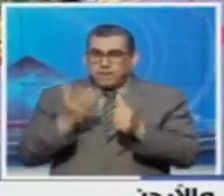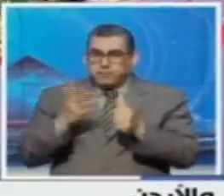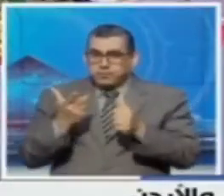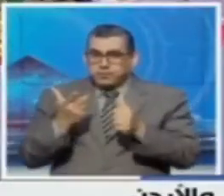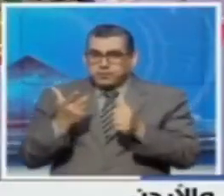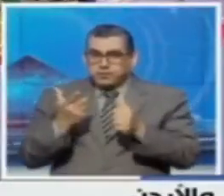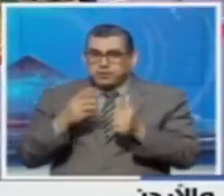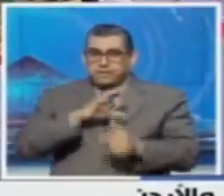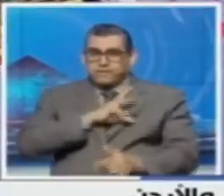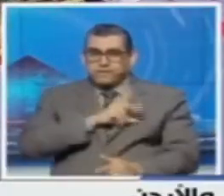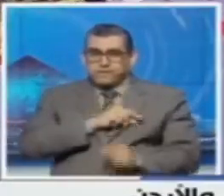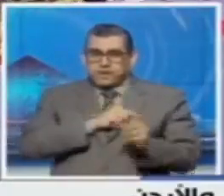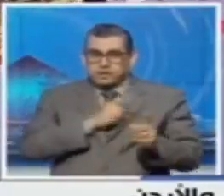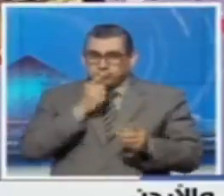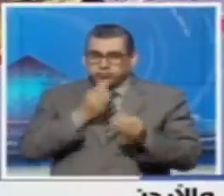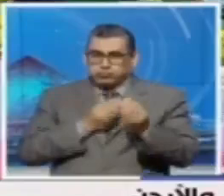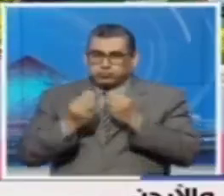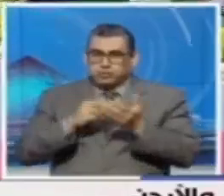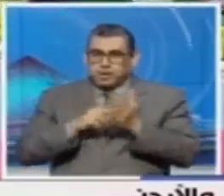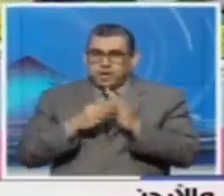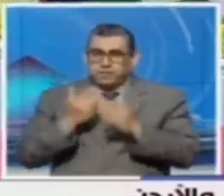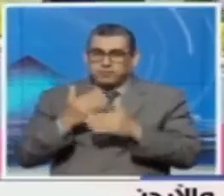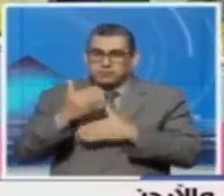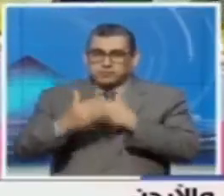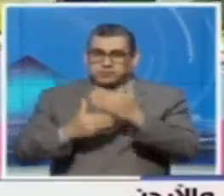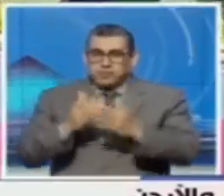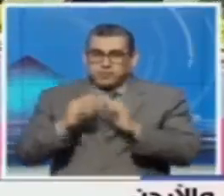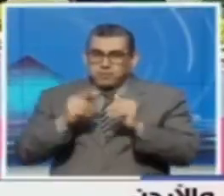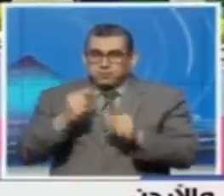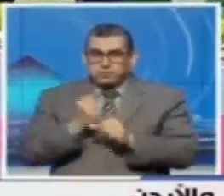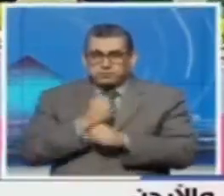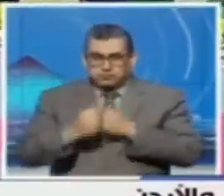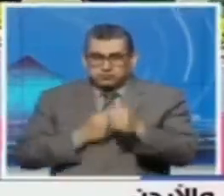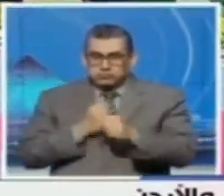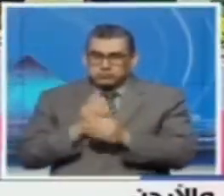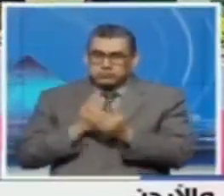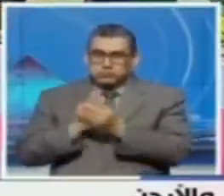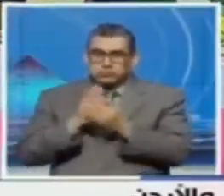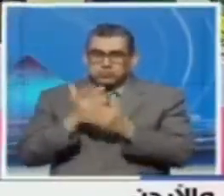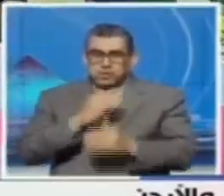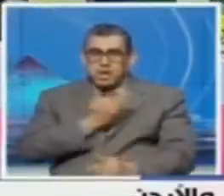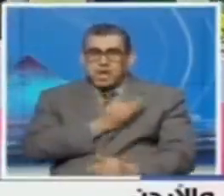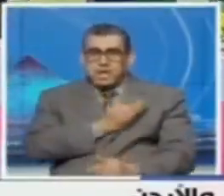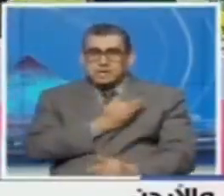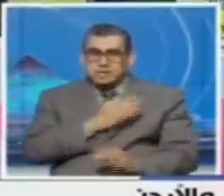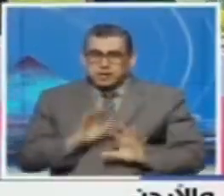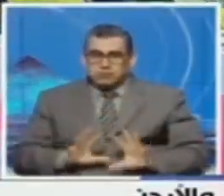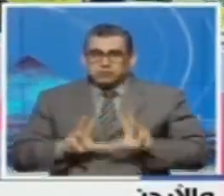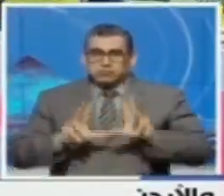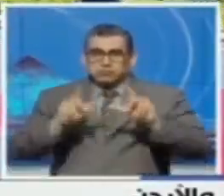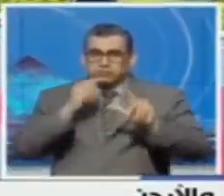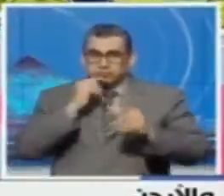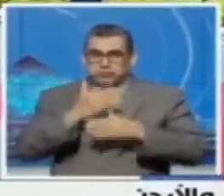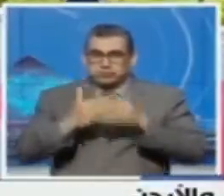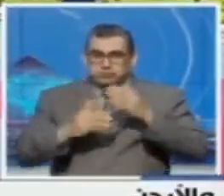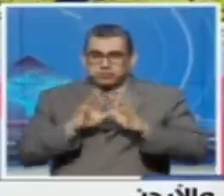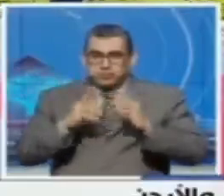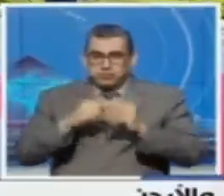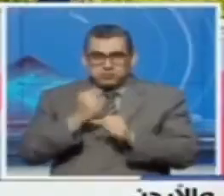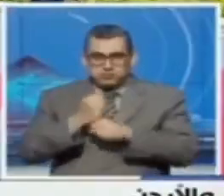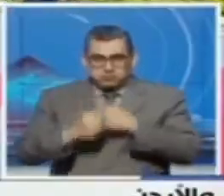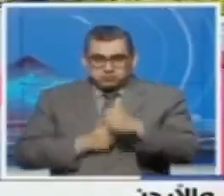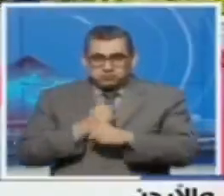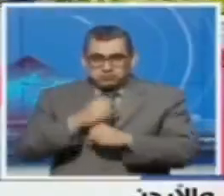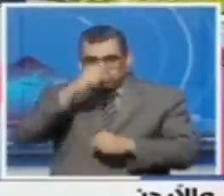القضية الفلسطينية وتقدير لدور مصر في إعادة إعمار غزة وجهود التي تبذلها مصر